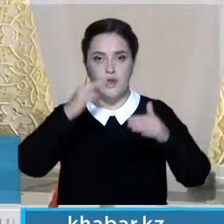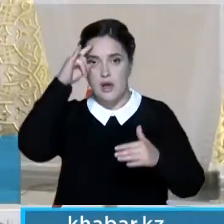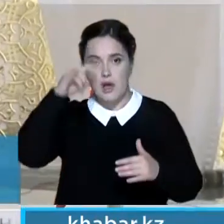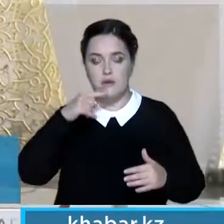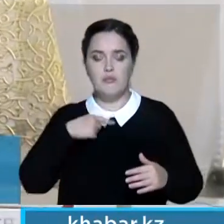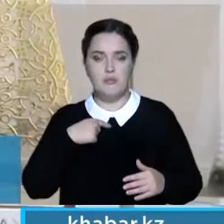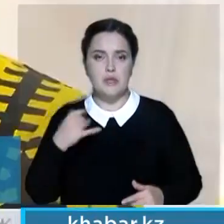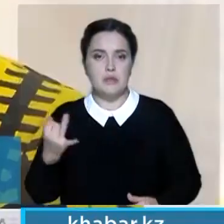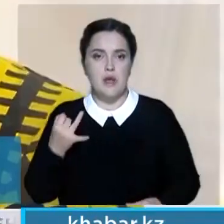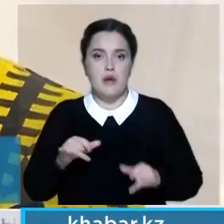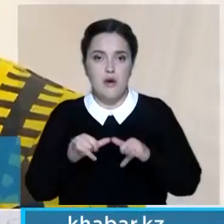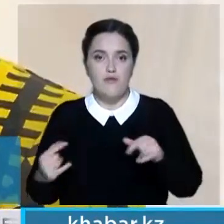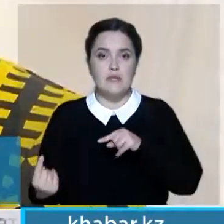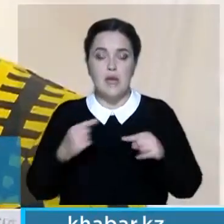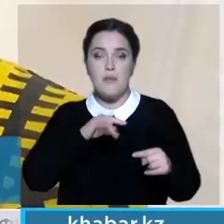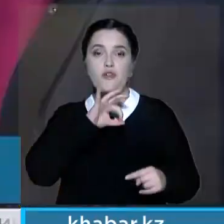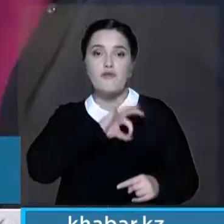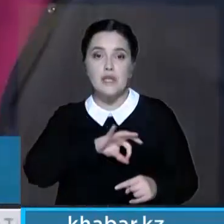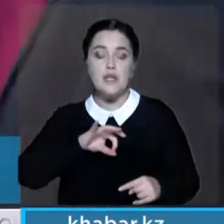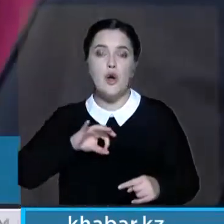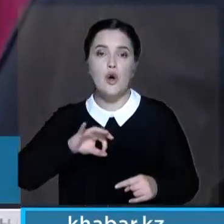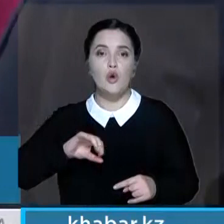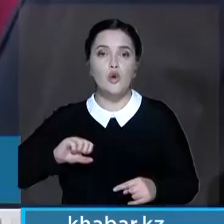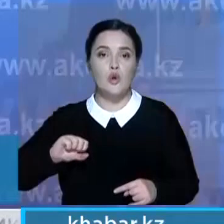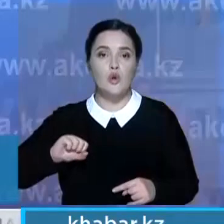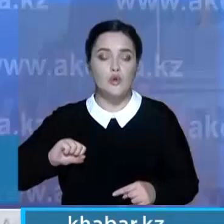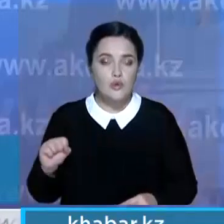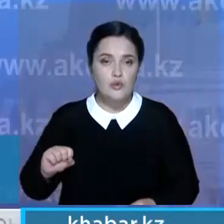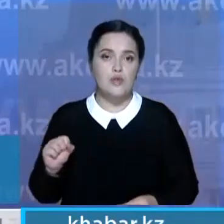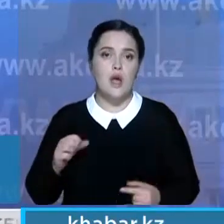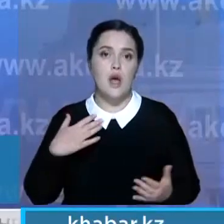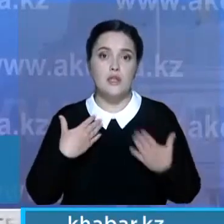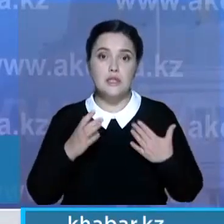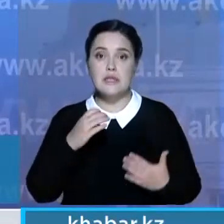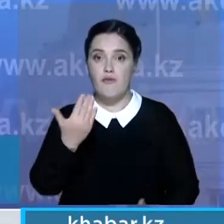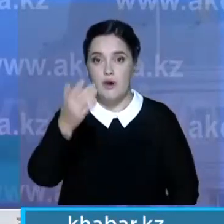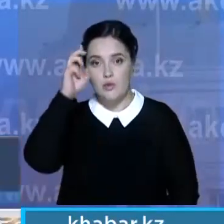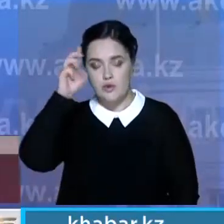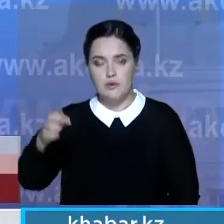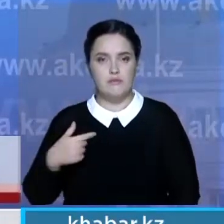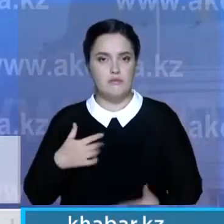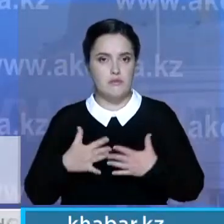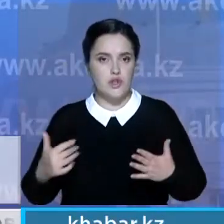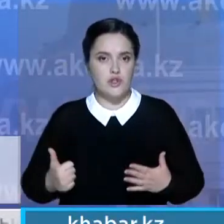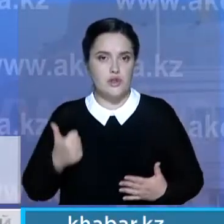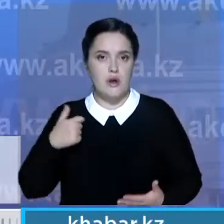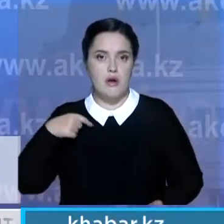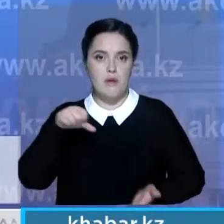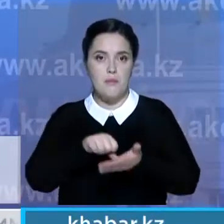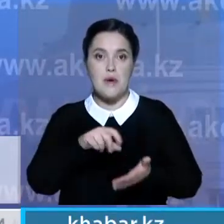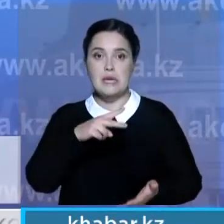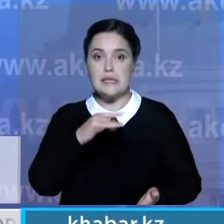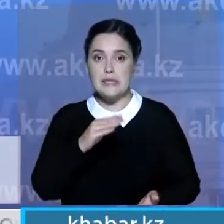и укреплении взаимовыгодных дружественных отношений с вашими государствами. Это большая честь представлять свою страну Литву